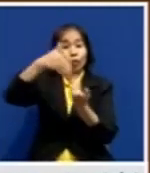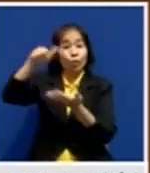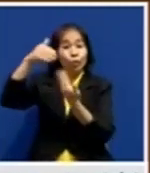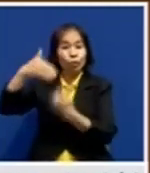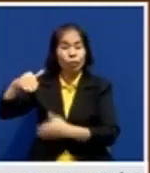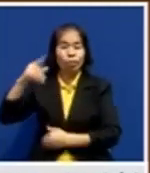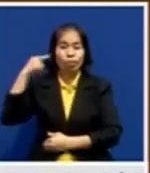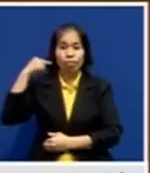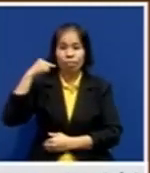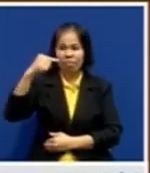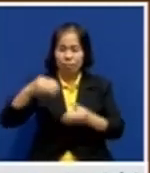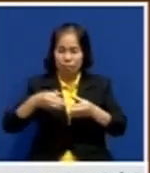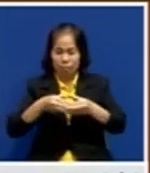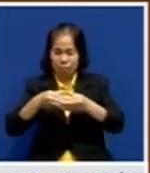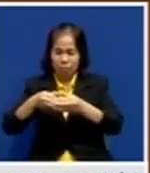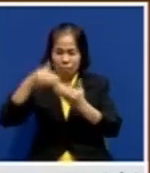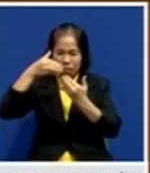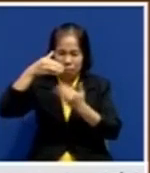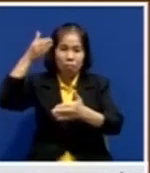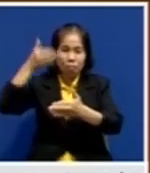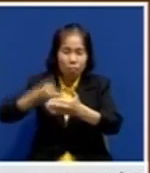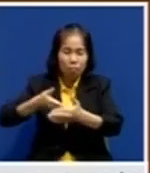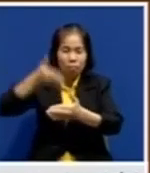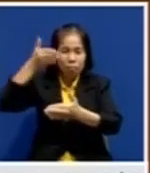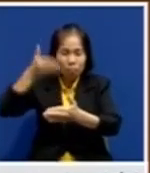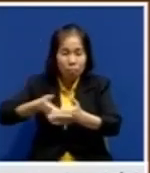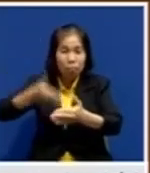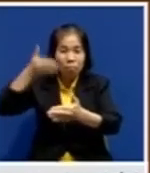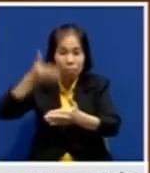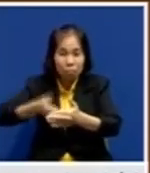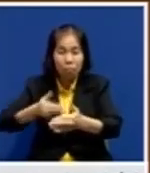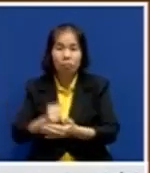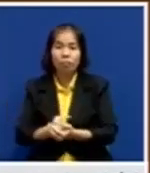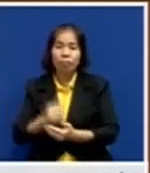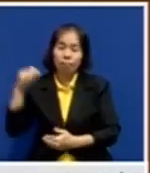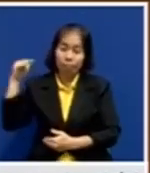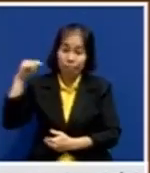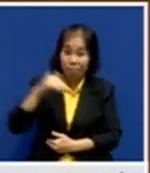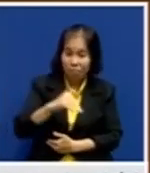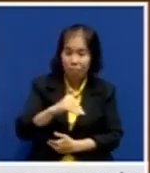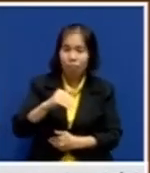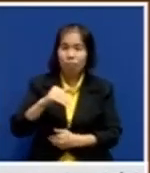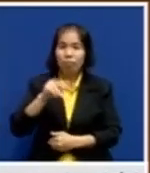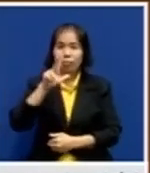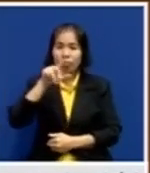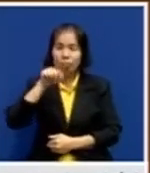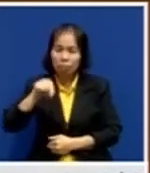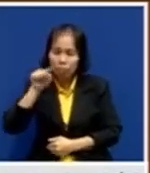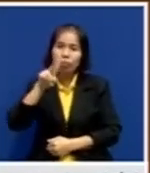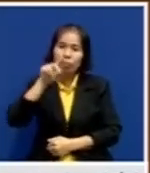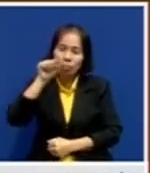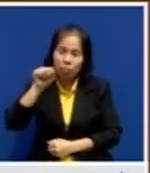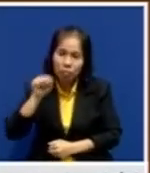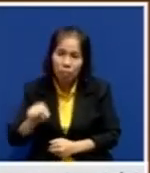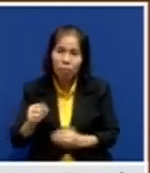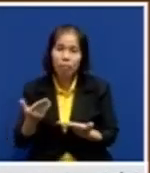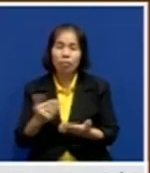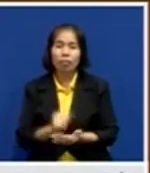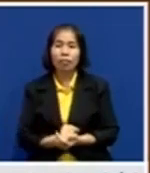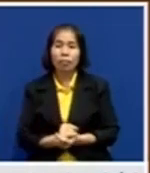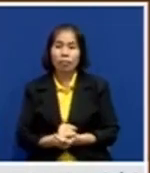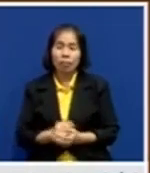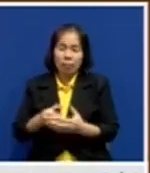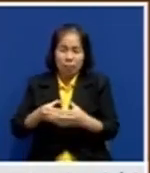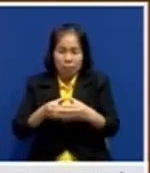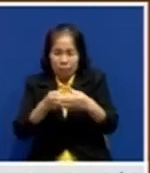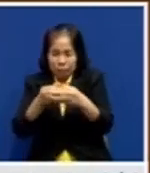ตลาดโลกไม่ค่อยดีแล้วครับหดลงไป 3% บ้าง 2% บ้างนี่เป็นธรรมชาติแต่การหดตัวนั้นผมจะ